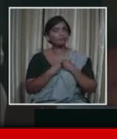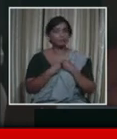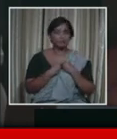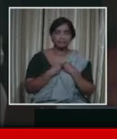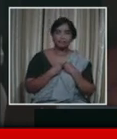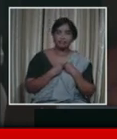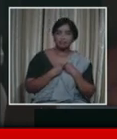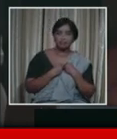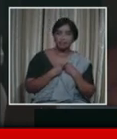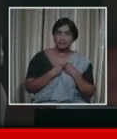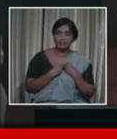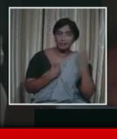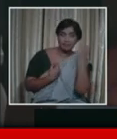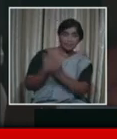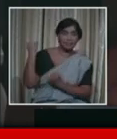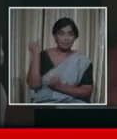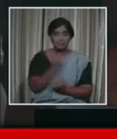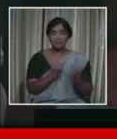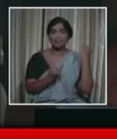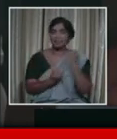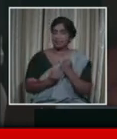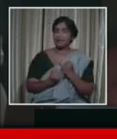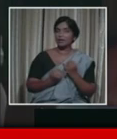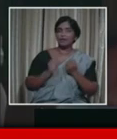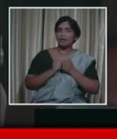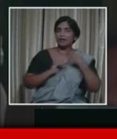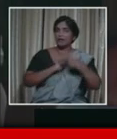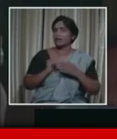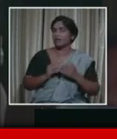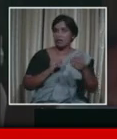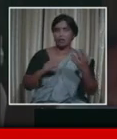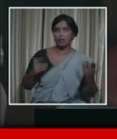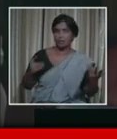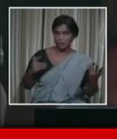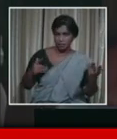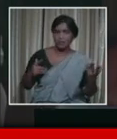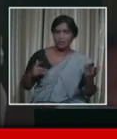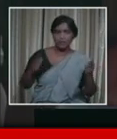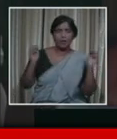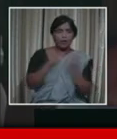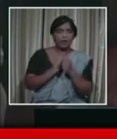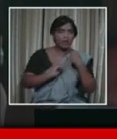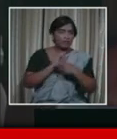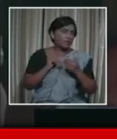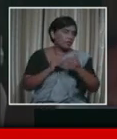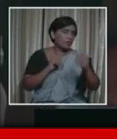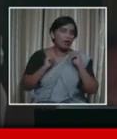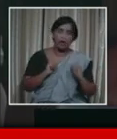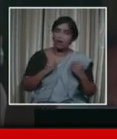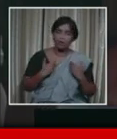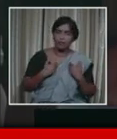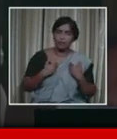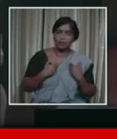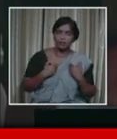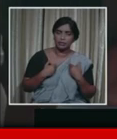ekenekaata angilla dik kara kara koyetada api me rata aragena yanne? Koyetada api me rata aragena yanne garu kathanayakatumani?